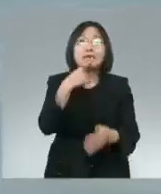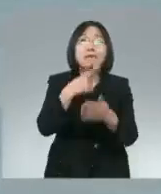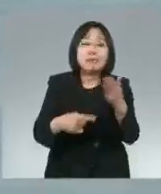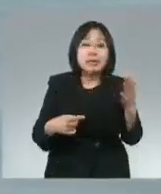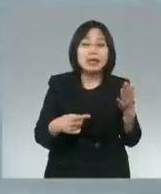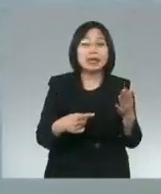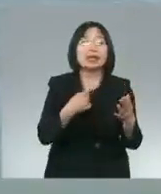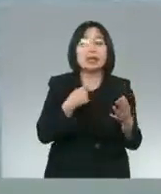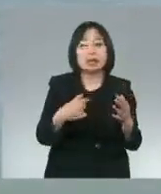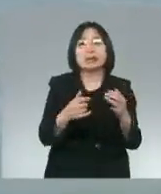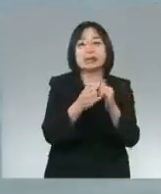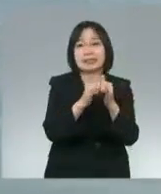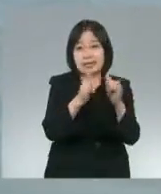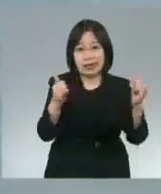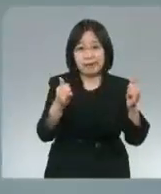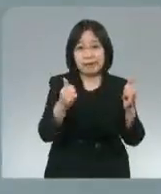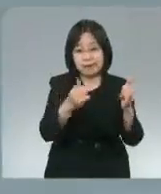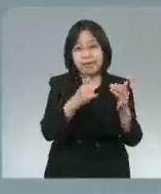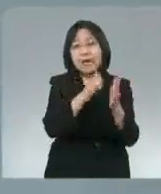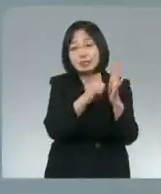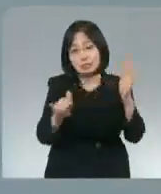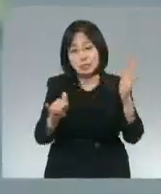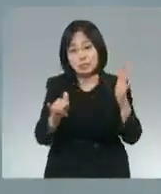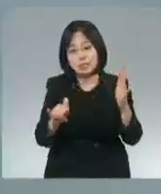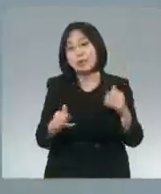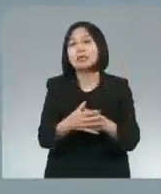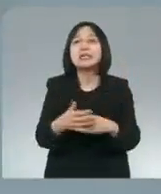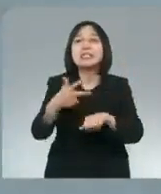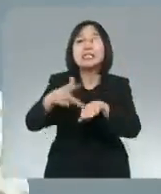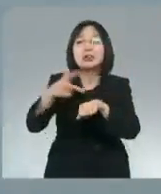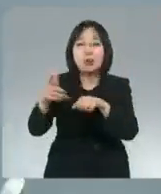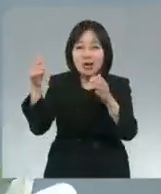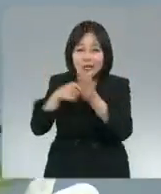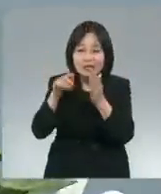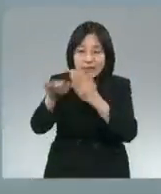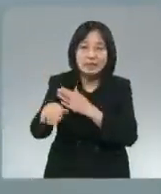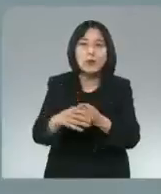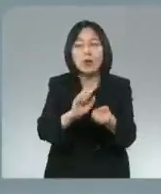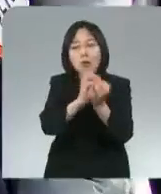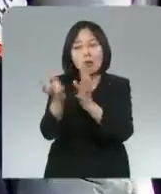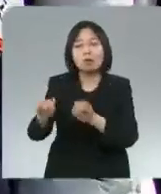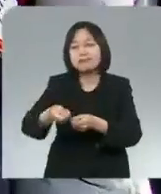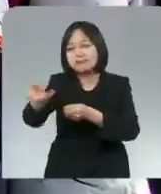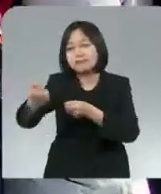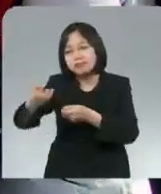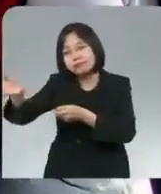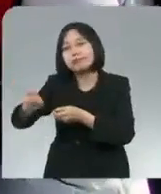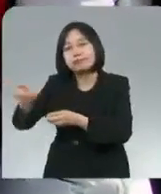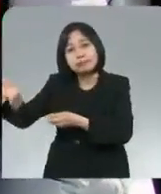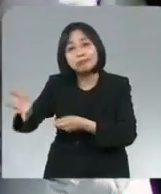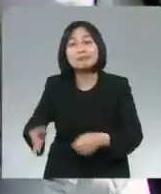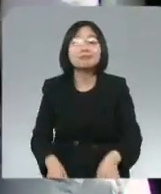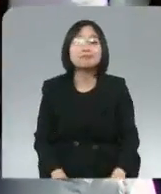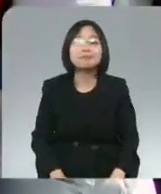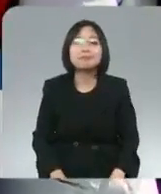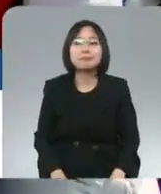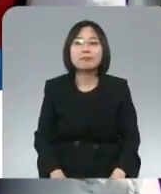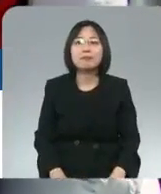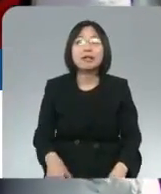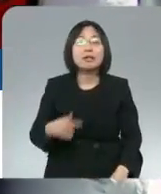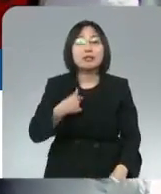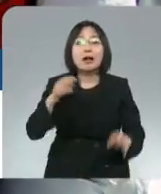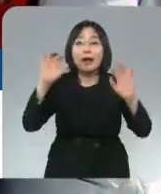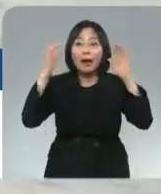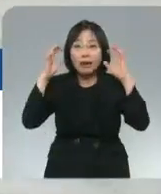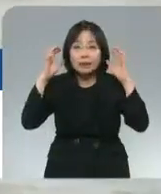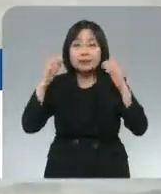ses rêves le premier ministre kim google à comptable présenté des excuses au nom du gouvernement en regrettant que ce dernier n'ait pas pu